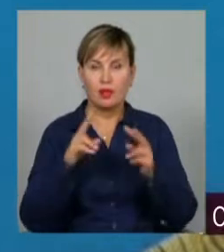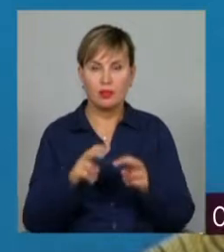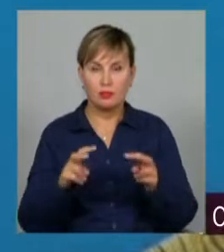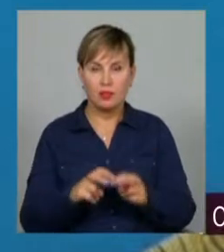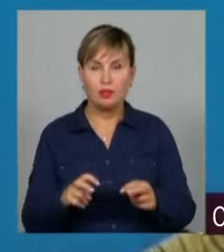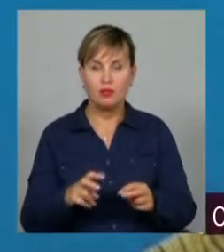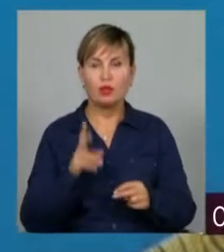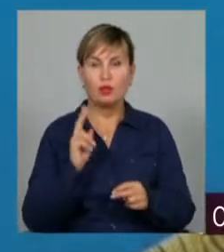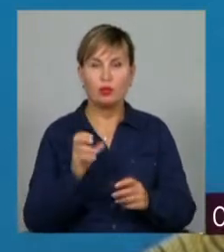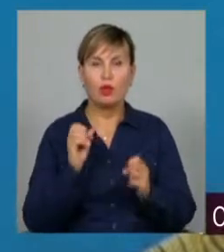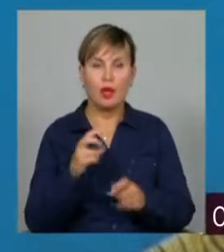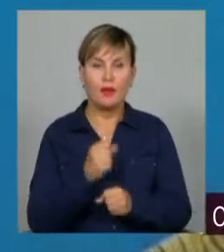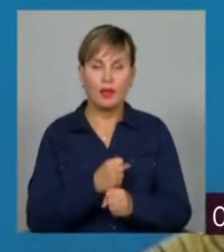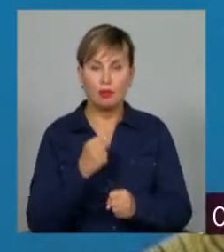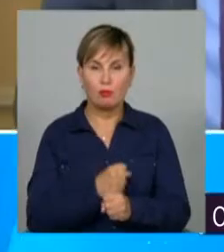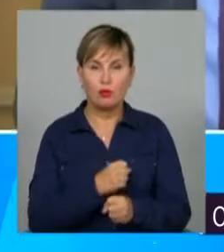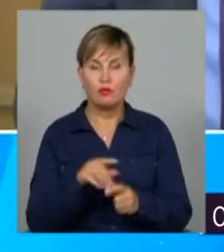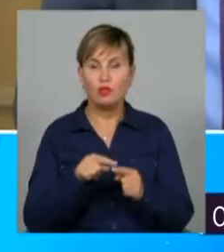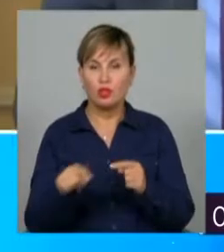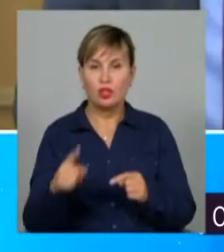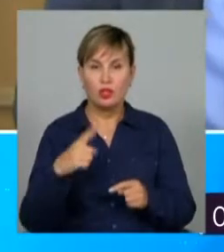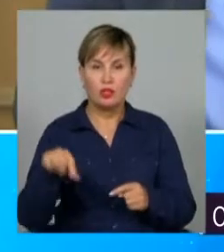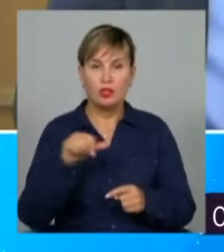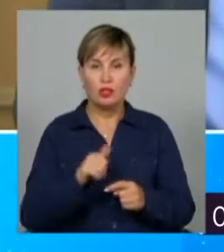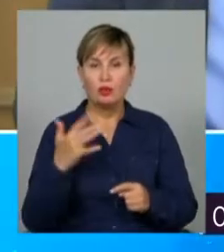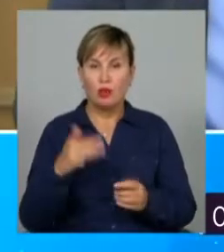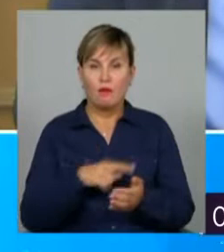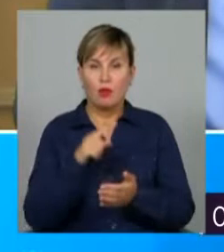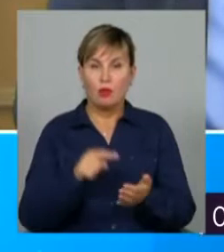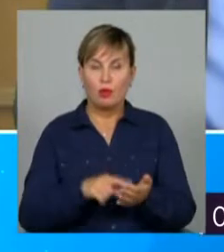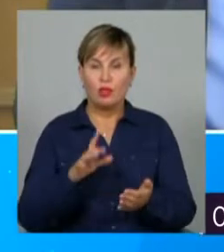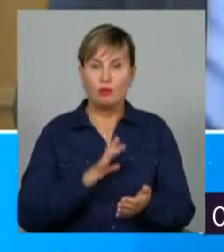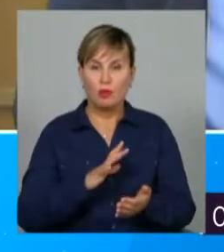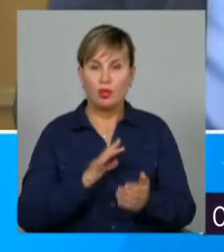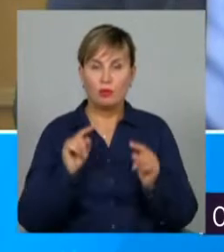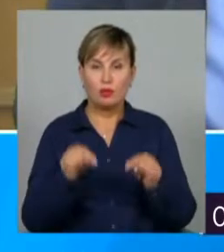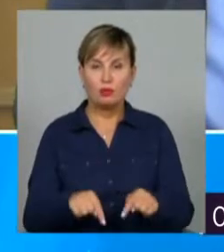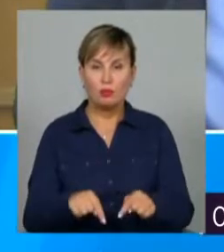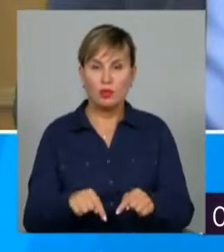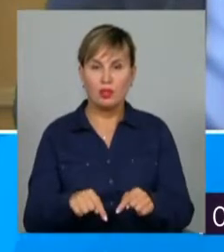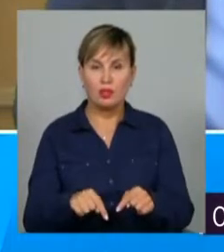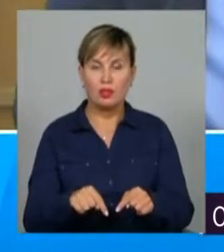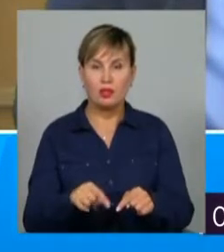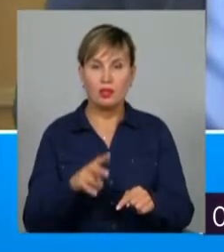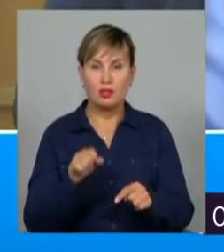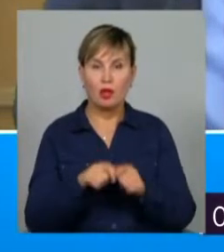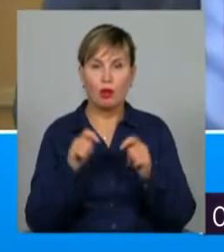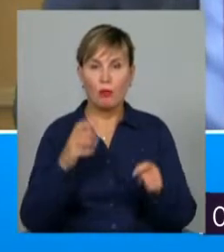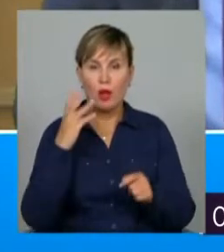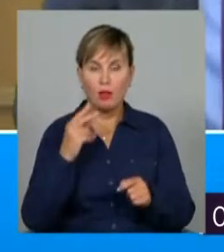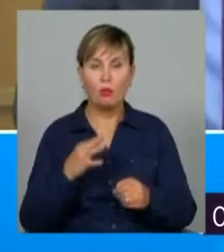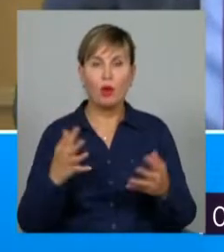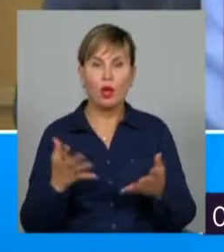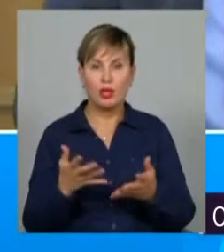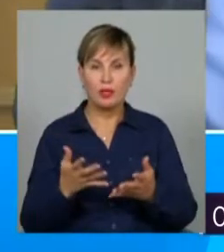рассматривается, кто как отработал. В течение недели сколько вопросов было поступили на Open Алматы, по каким